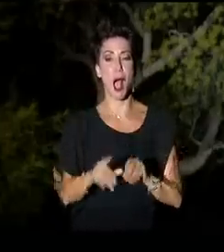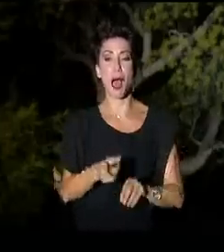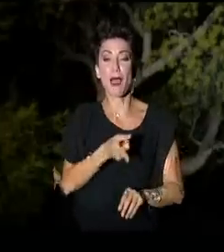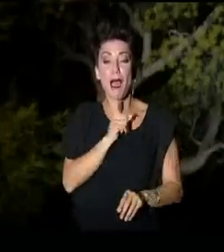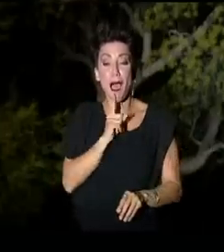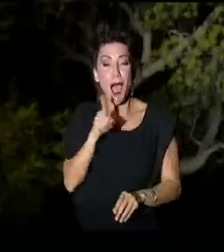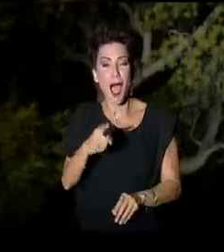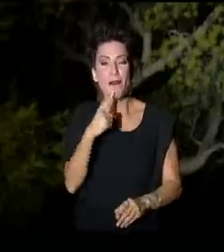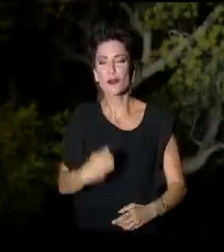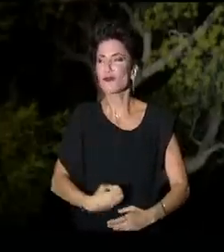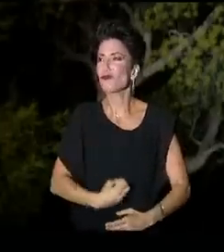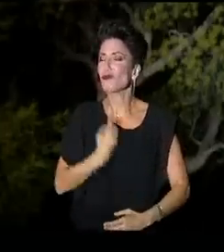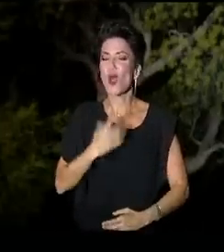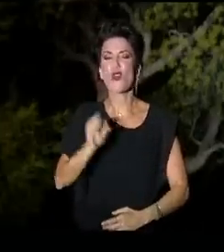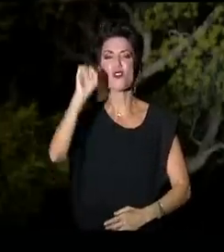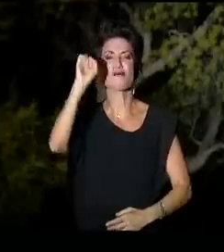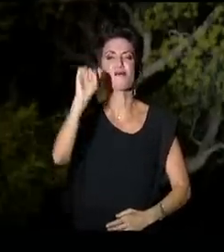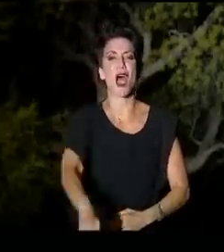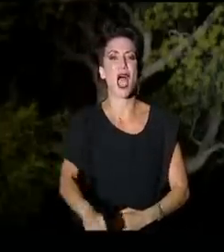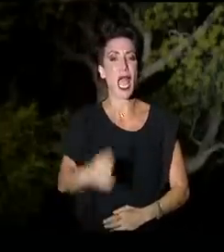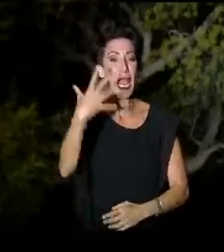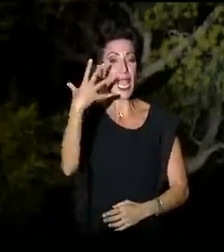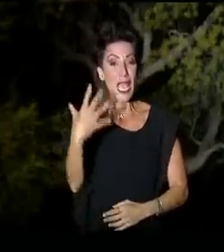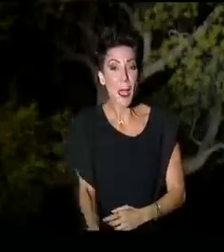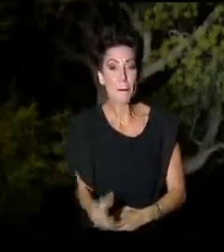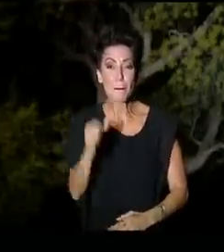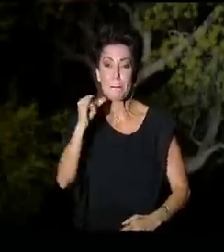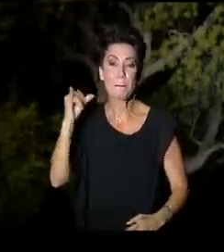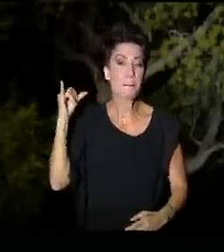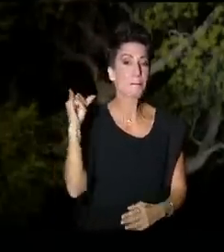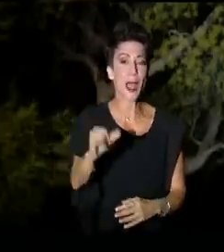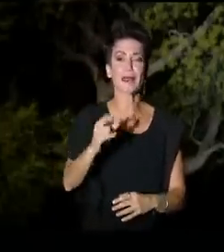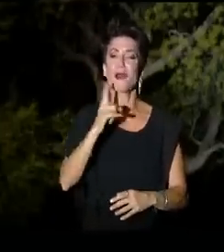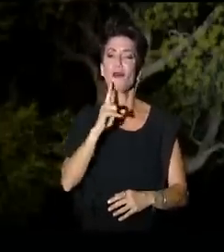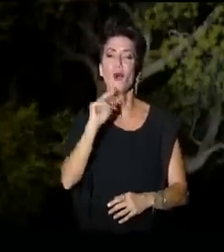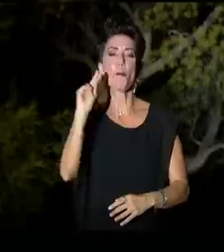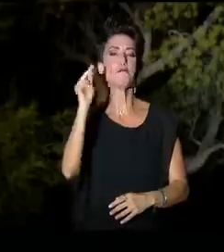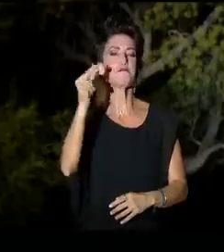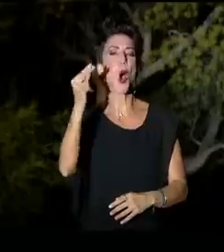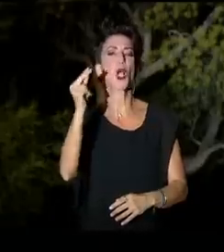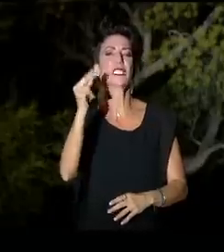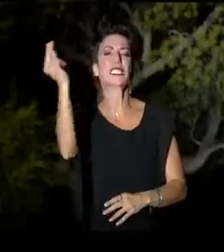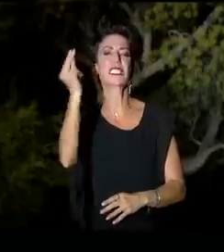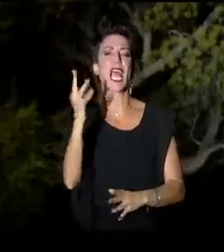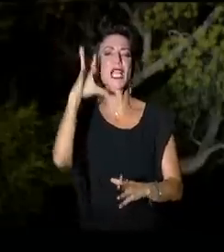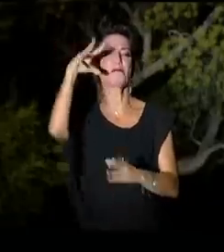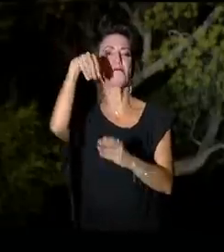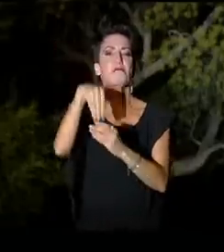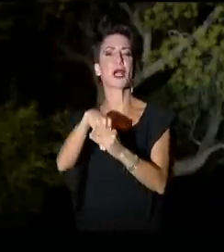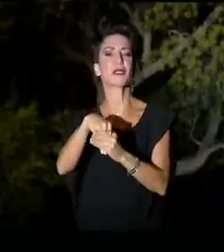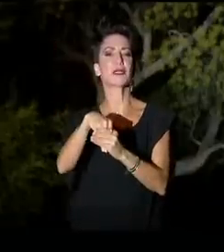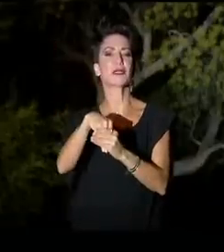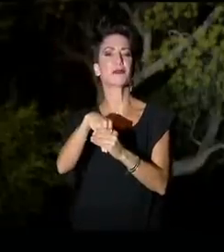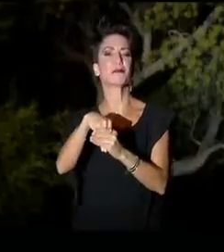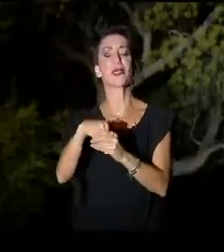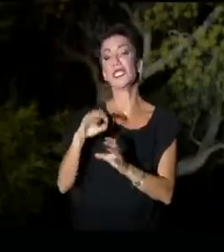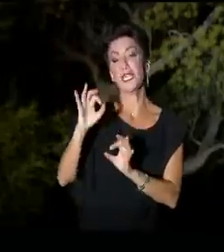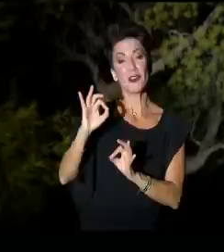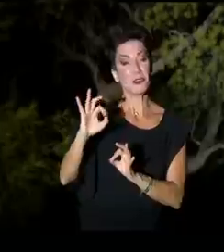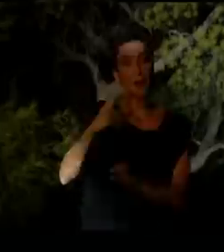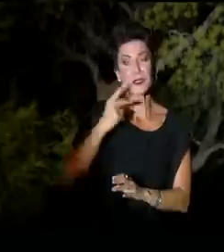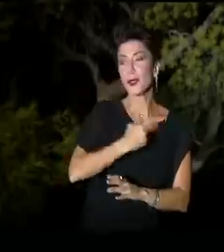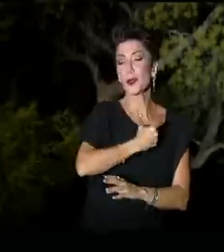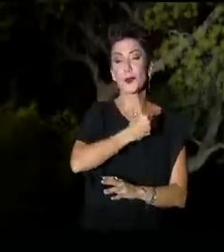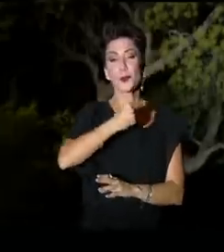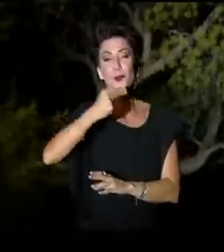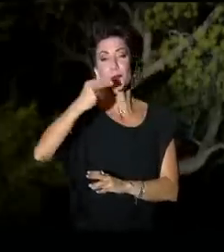πίστη, εκτός από το αποκορύφωμα της ανθρωπιστικής τέχνης. Όπως είπε και ο Ερνέστ Ρενό στην προσευχή